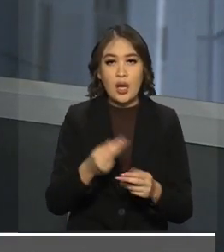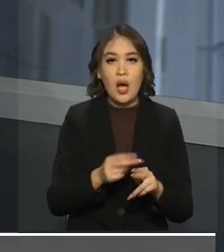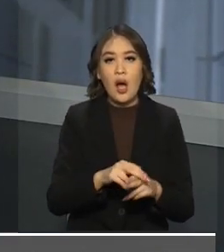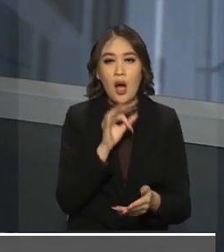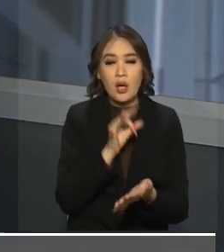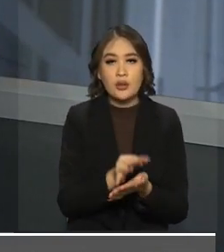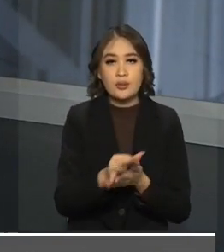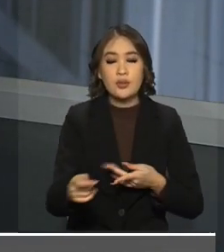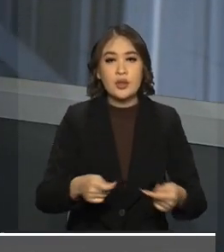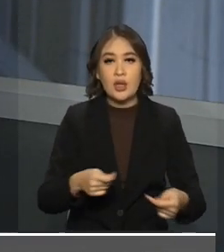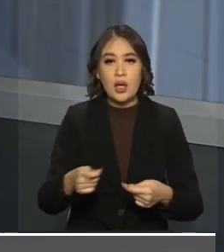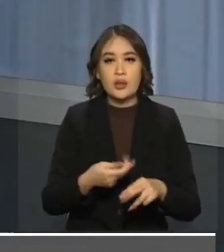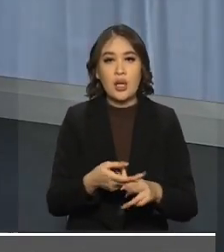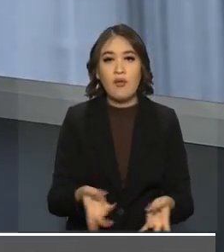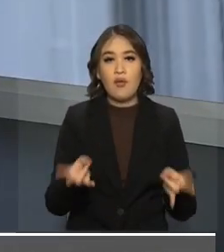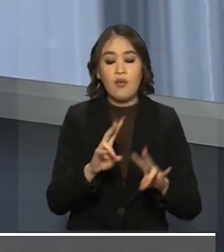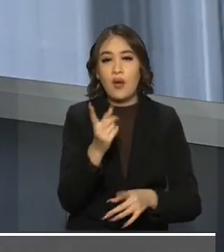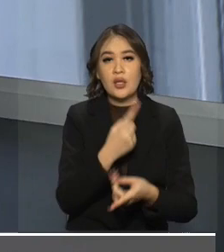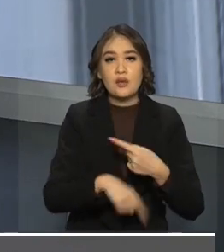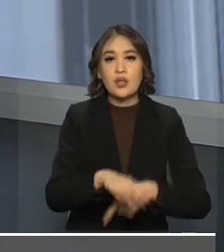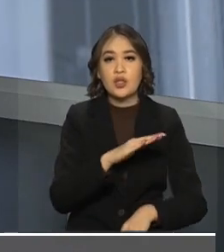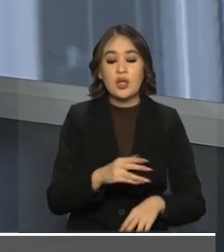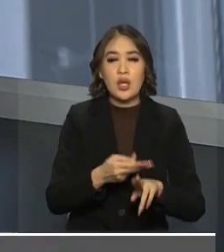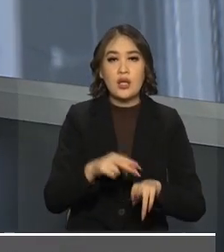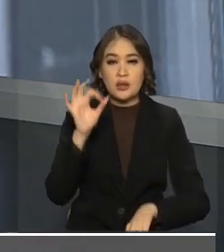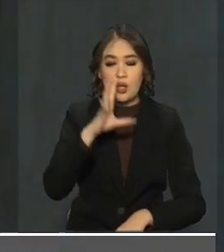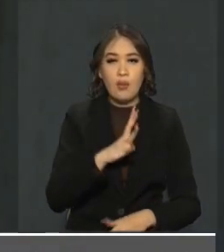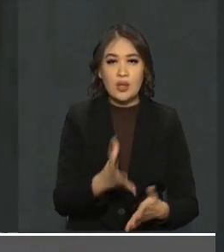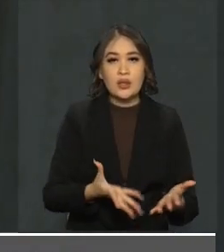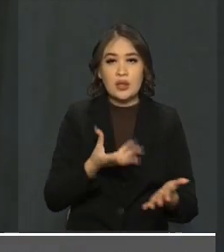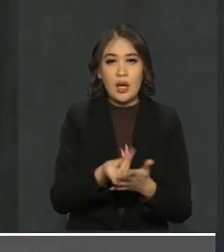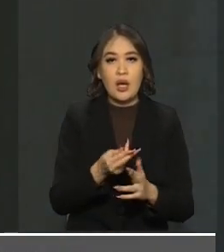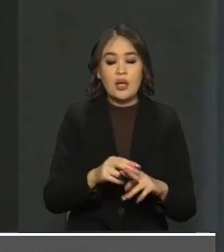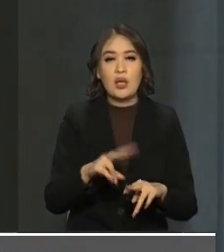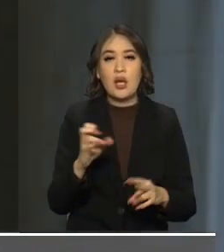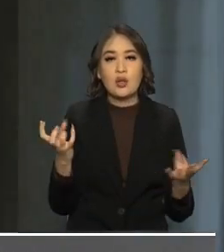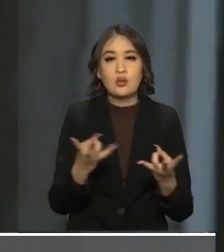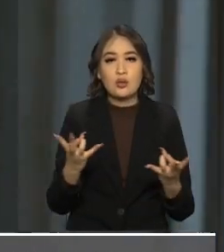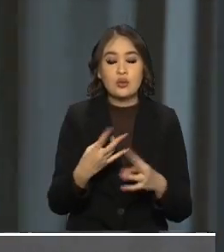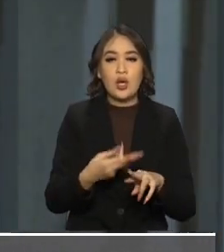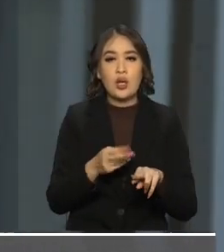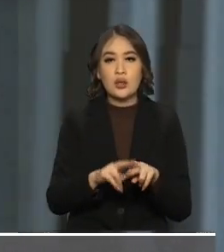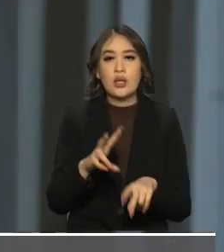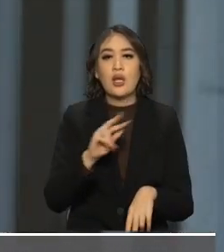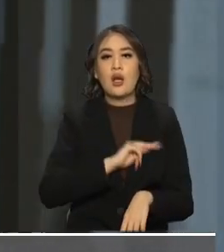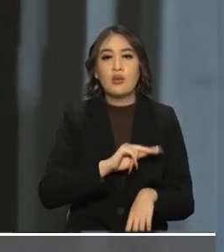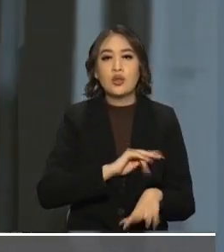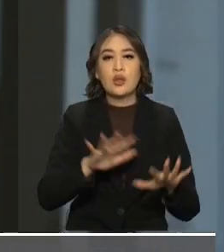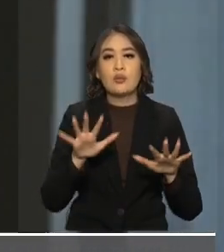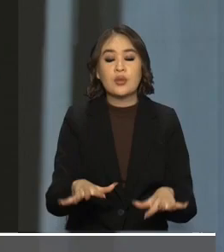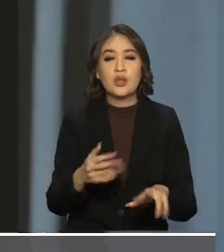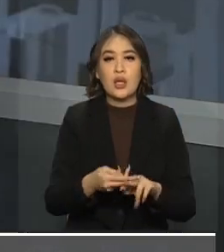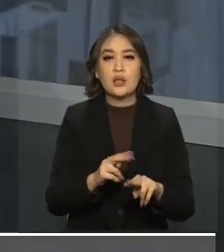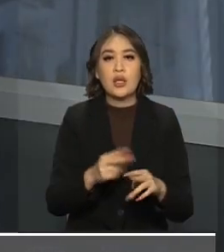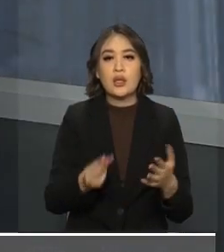административных, остальная часть суммы возвращается предприятию как целевые деньги на обеспечение условий на рабочем месте. То есть они на